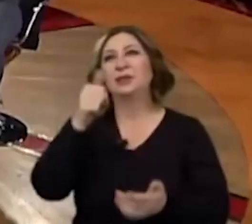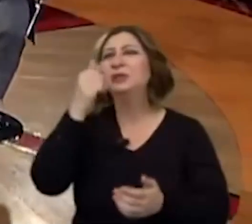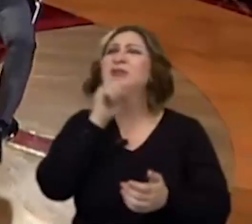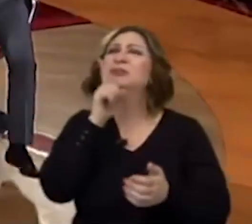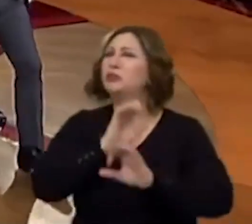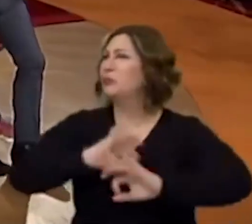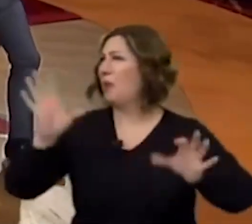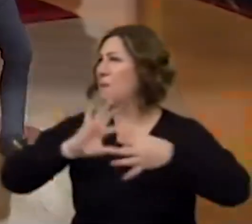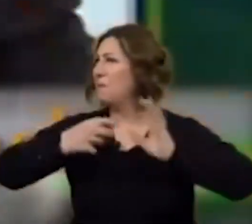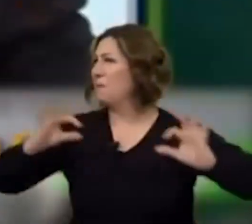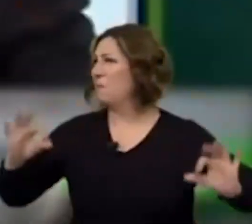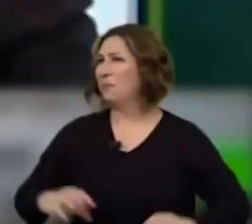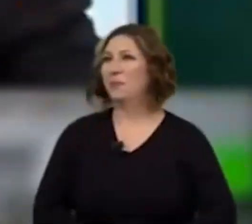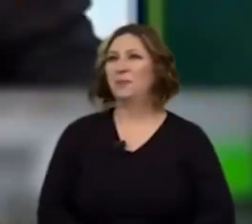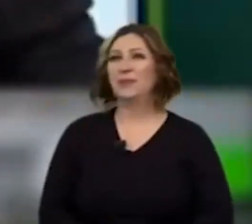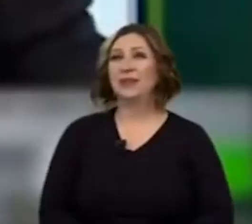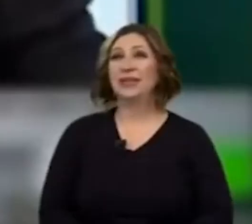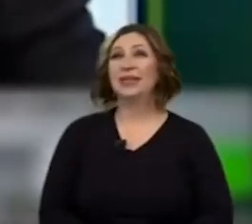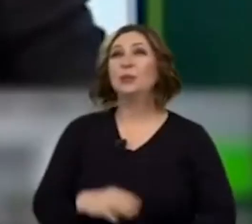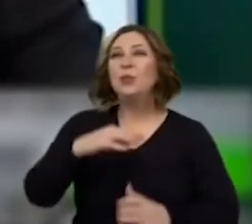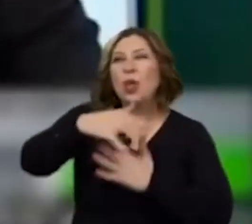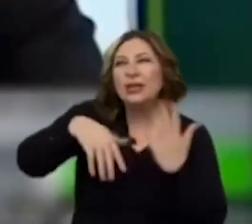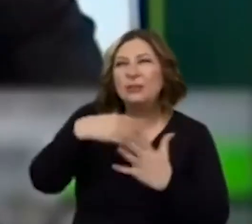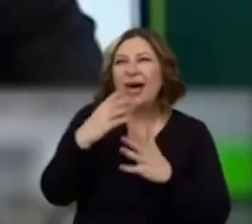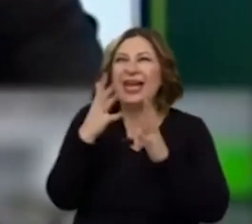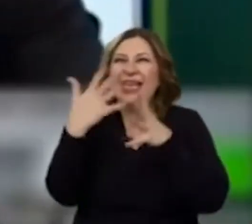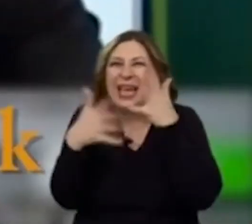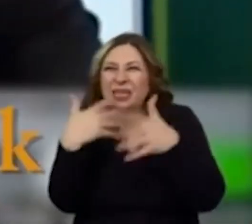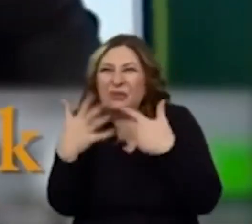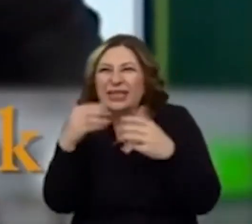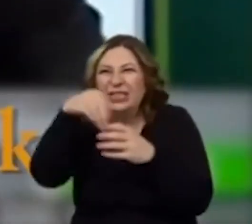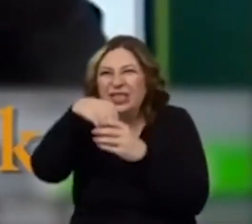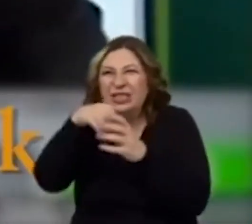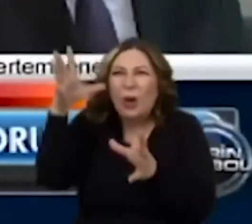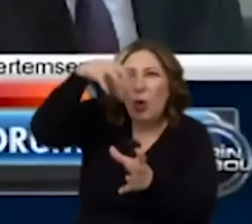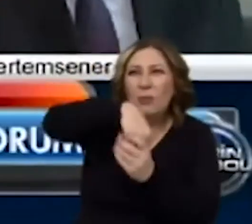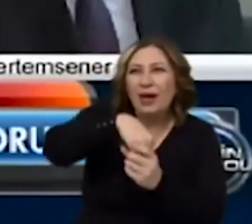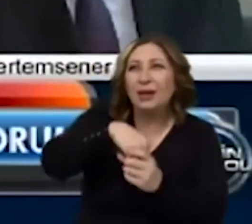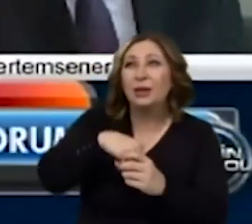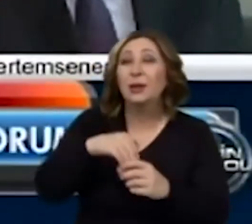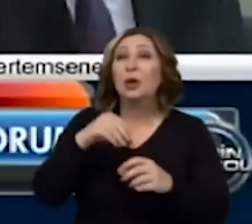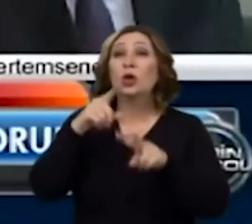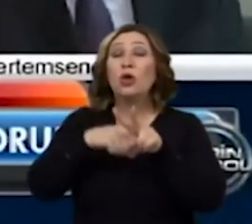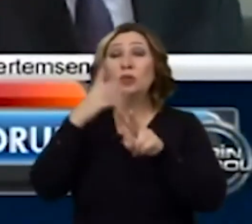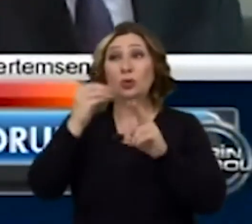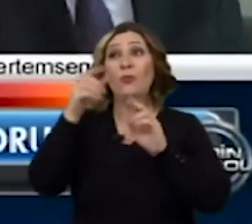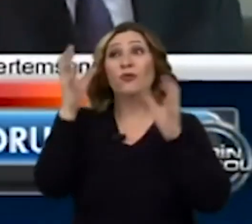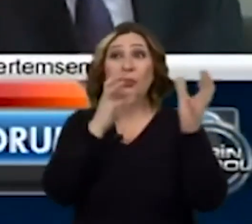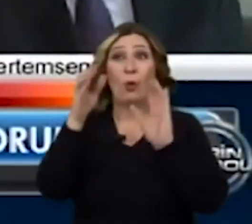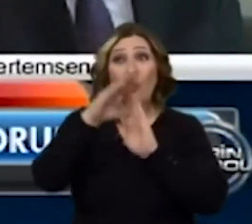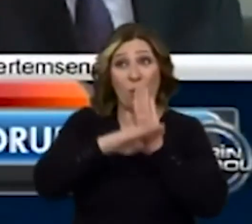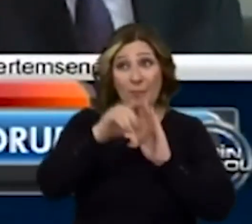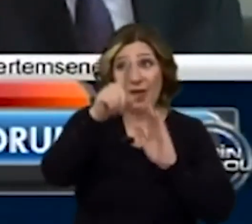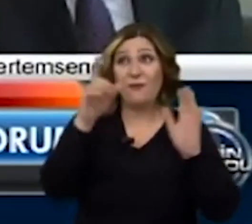İngilizce konuşan. Devam. İngilizce bulaşmak, karışmak, içinde olmak. Yorumcusu olduğun futbol